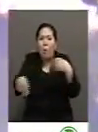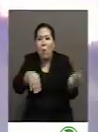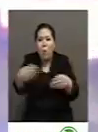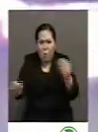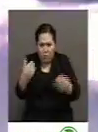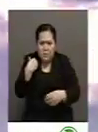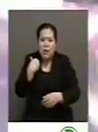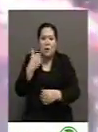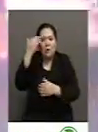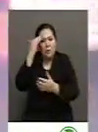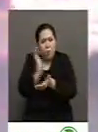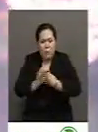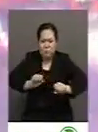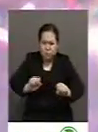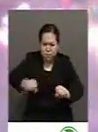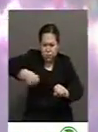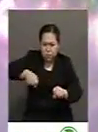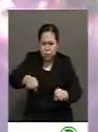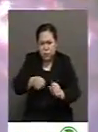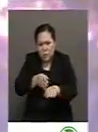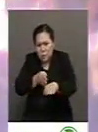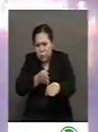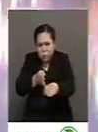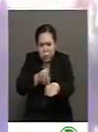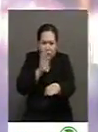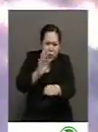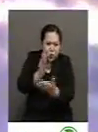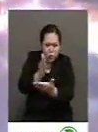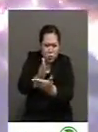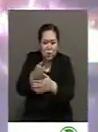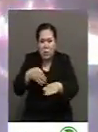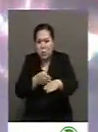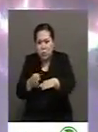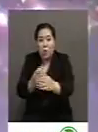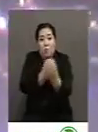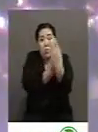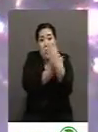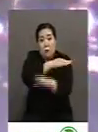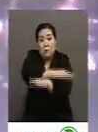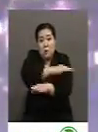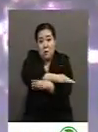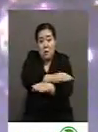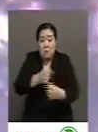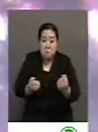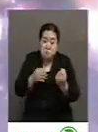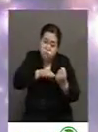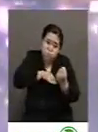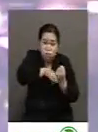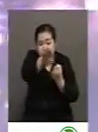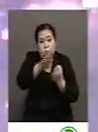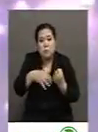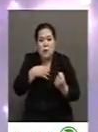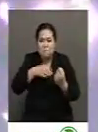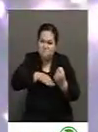ตำรวจขับมอเตอร์ไซค์ไล่ตามต่อกระบะคันนี้ก็ยังไม่หยุดฝ่าไฟแดงตรงสี่แยกคีรีนครพยายามจ